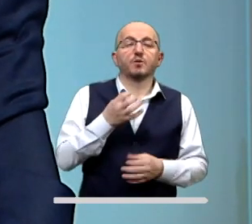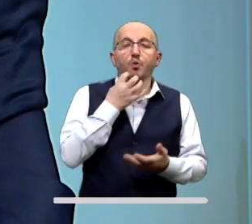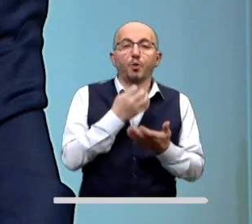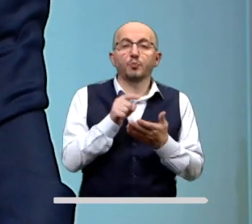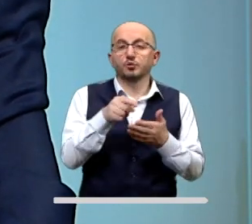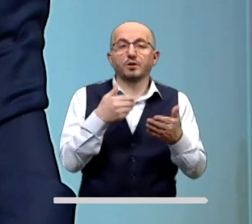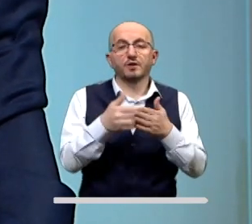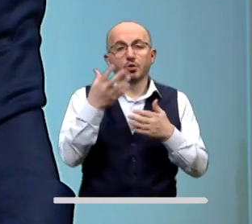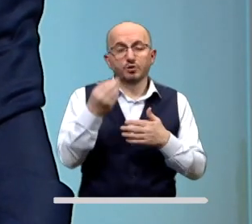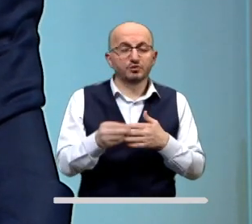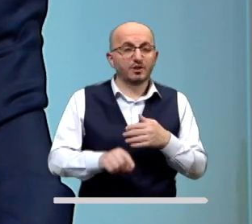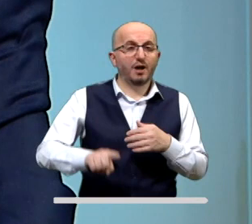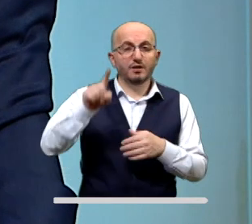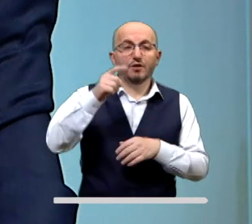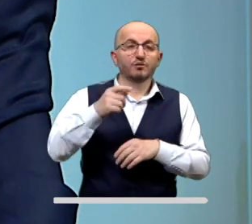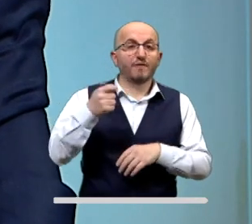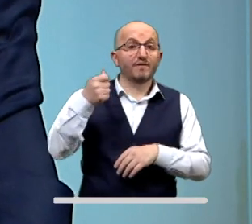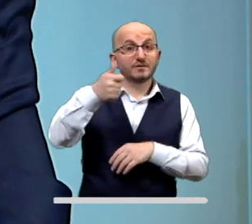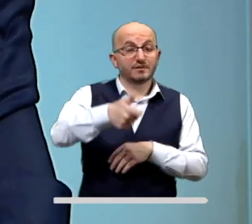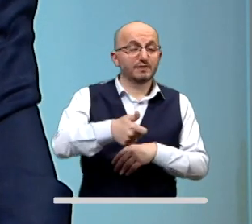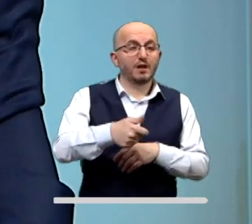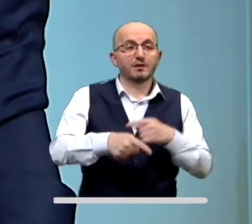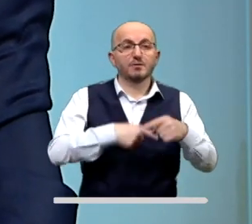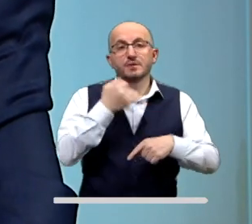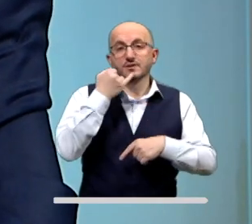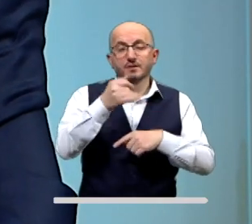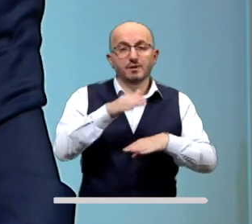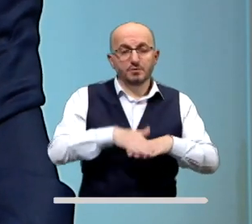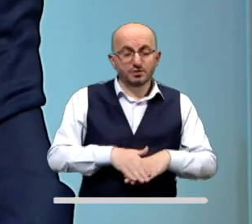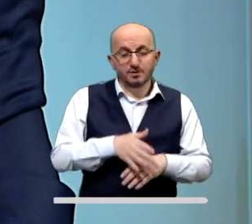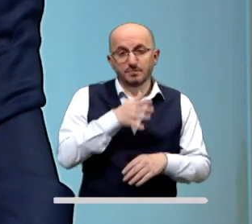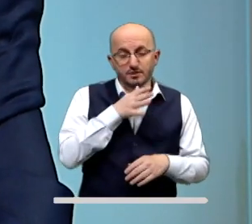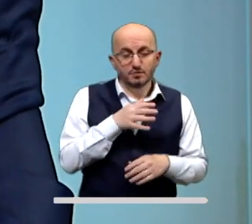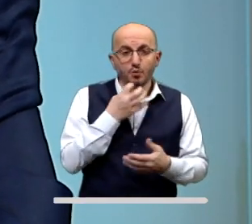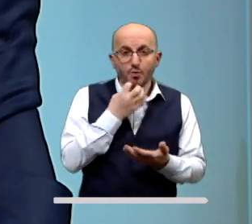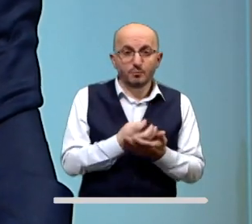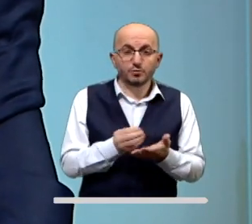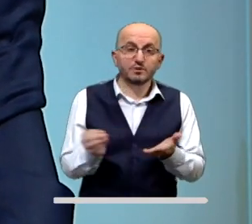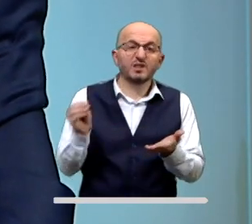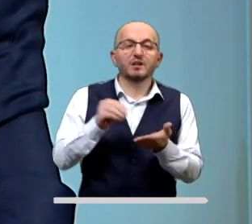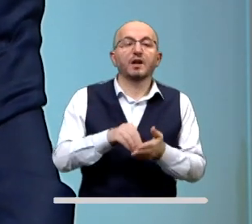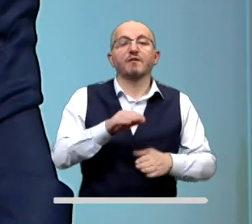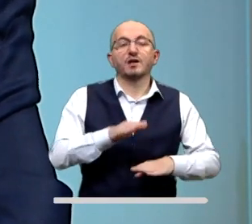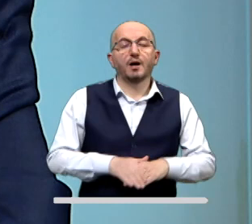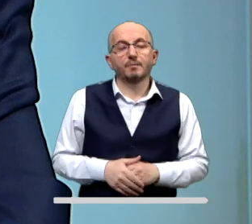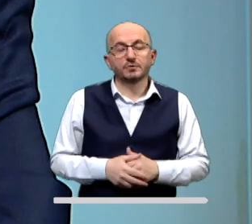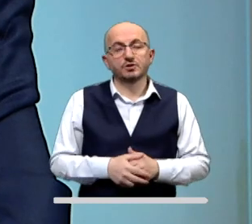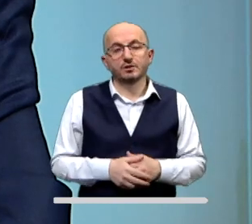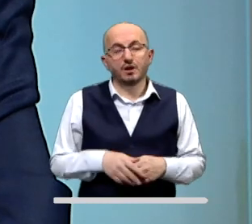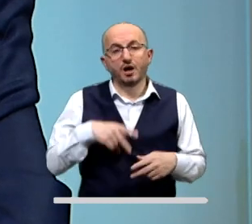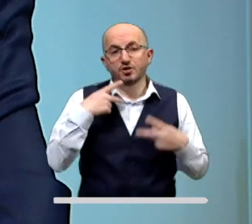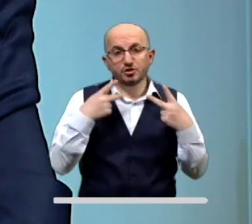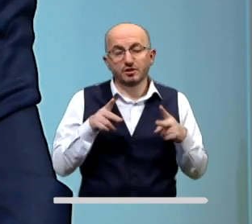şu kadarı olacaktı cenab-ı sadaka vereceğini sıla-i Rahim yapacağını bildi ve ömrüne ilave yaptı şekliyle